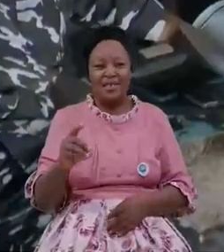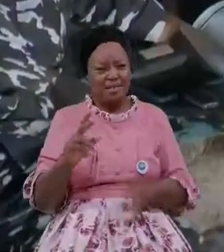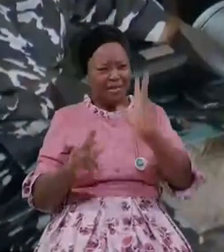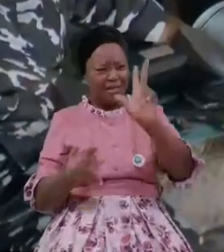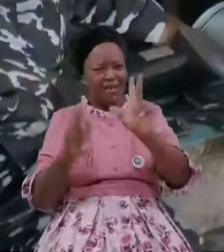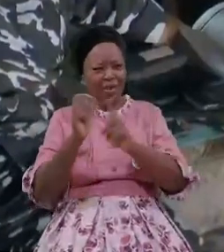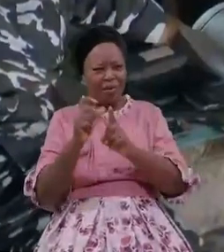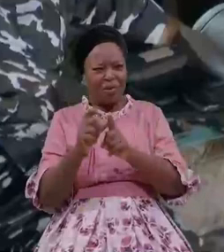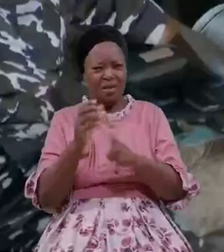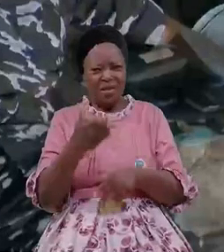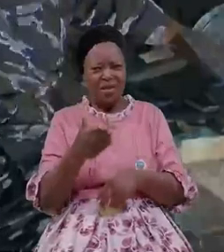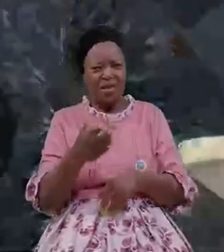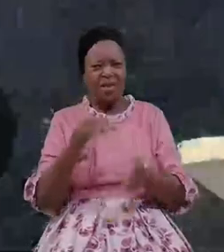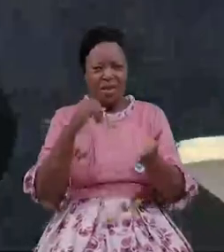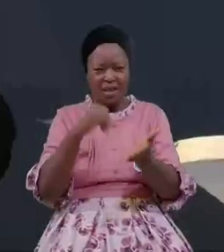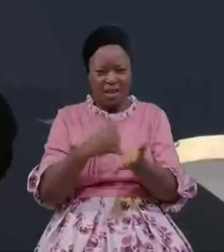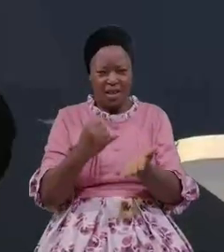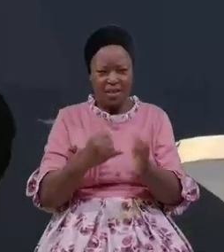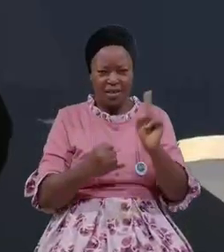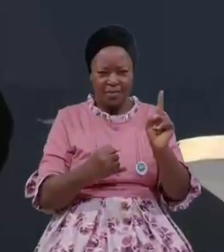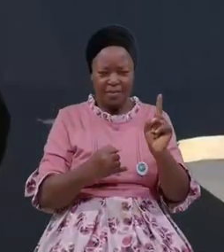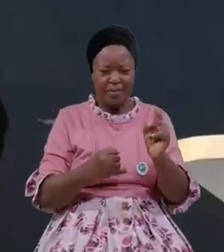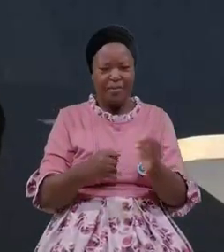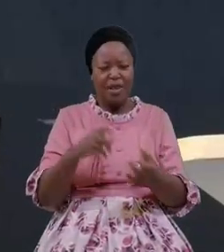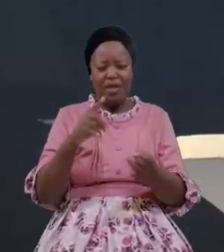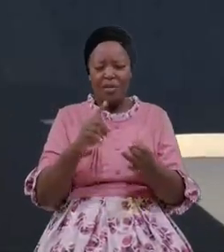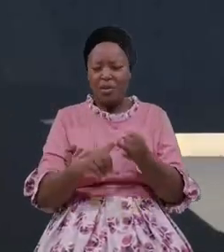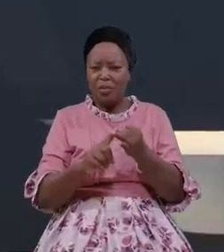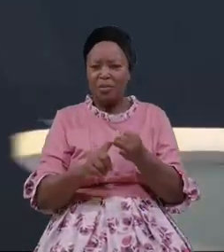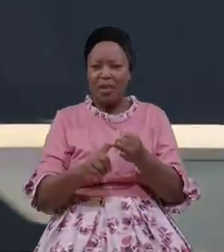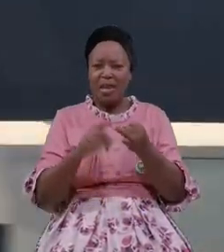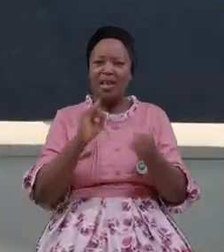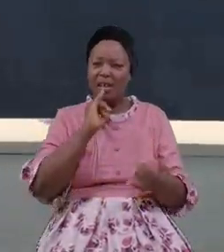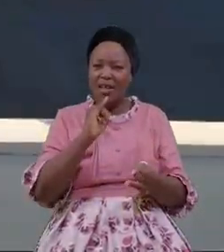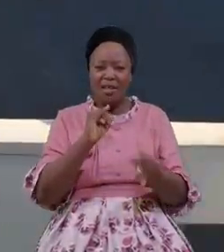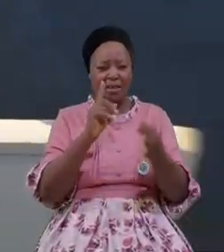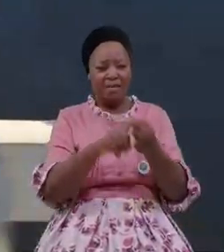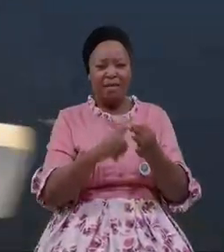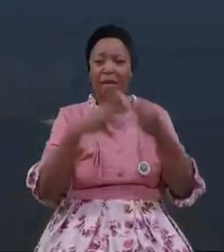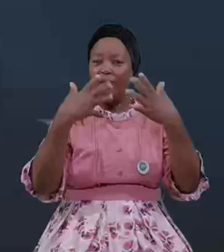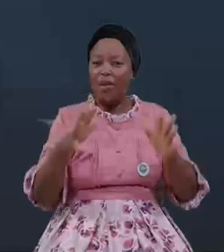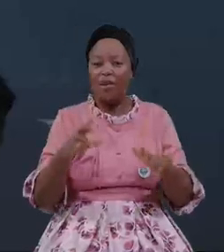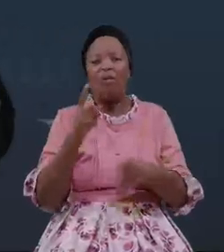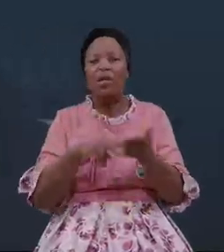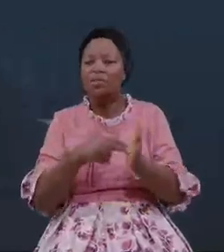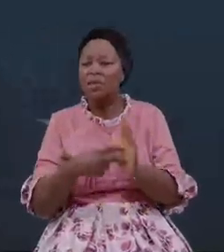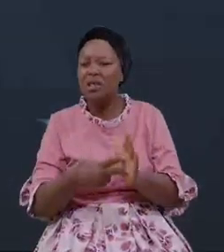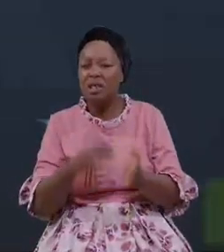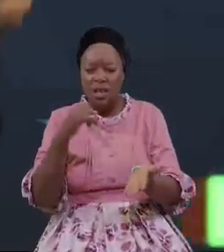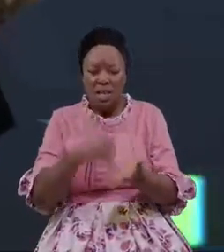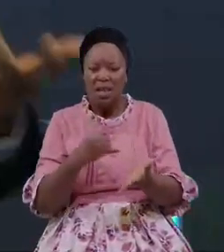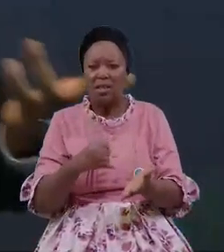trois mots là-bas tout t accompli qu'est-ce cela veut dire